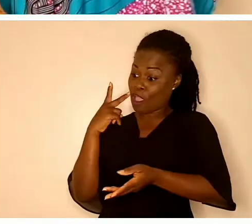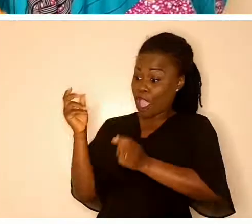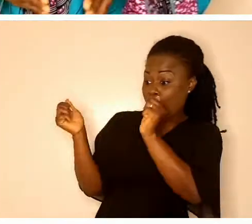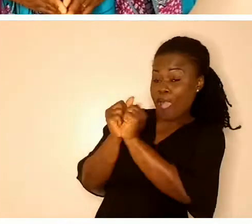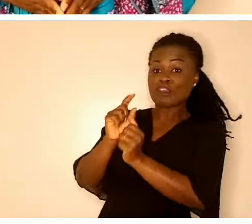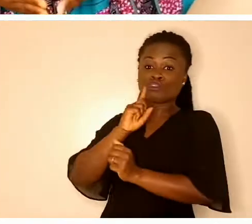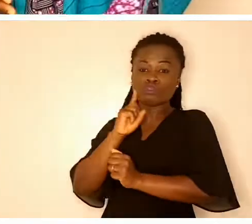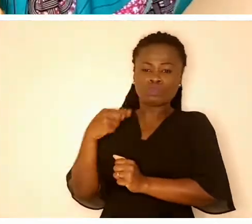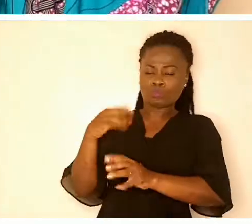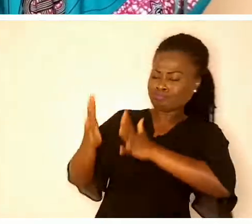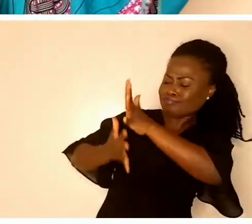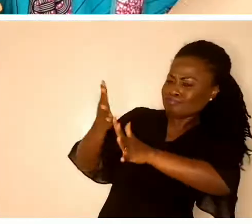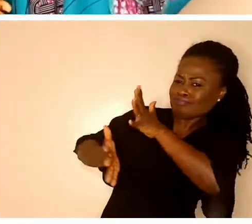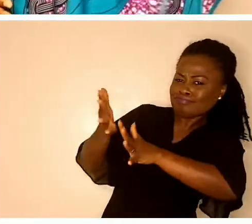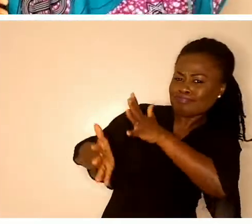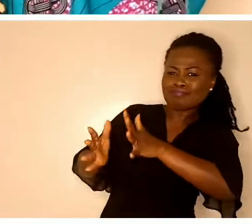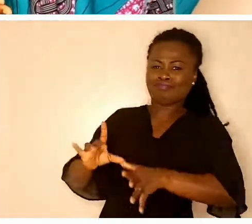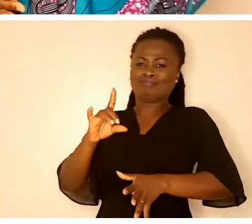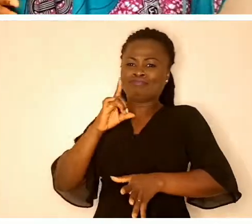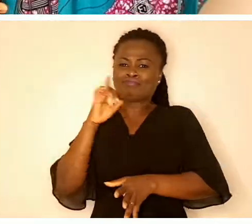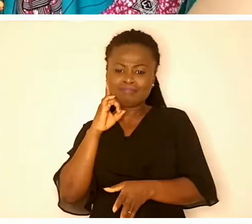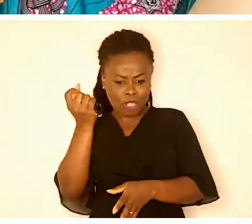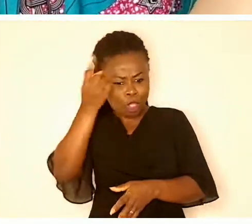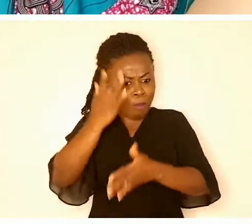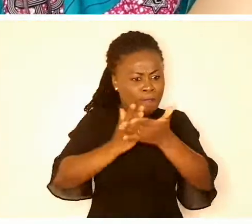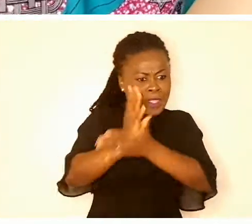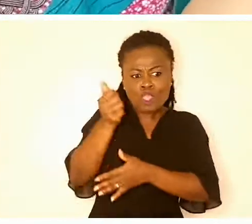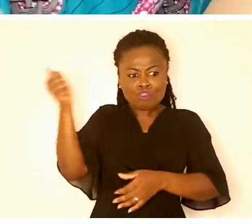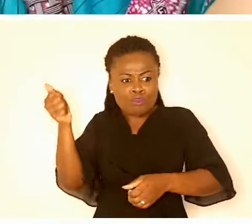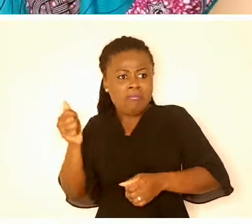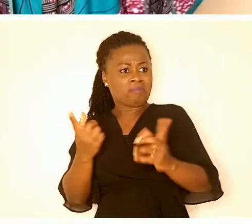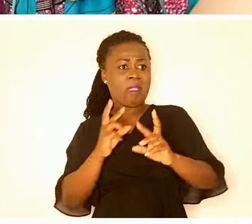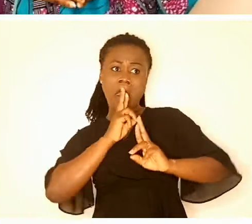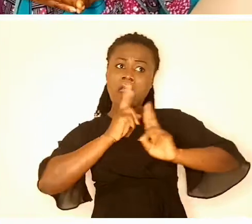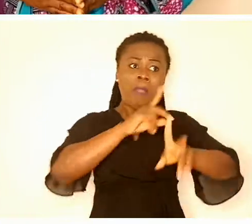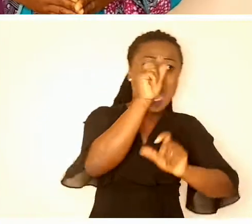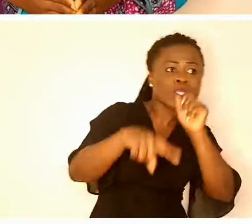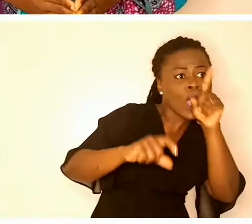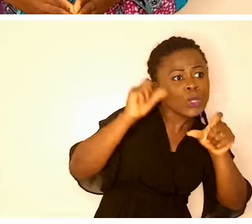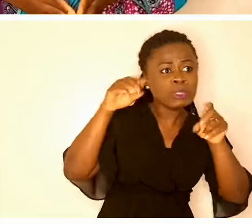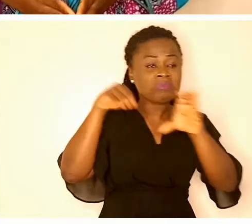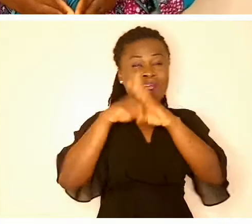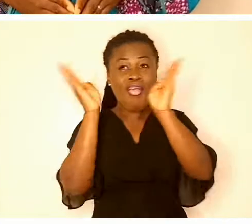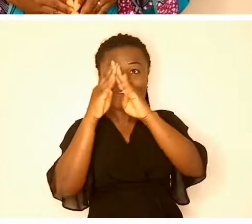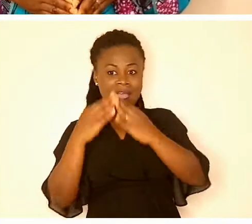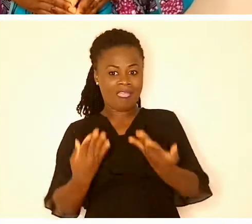un sourd et que ce sourd-là soit dans le débat, dans le thème et qu'il ne soit pas hors sujet, vous ne savez pas le bien que ça